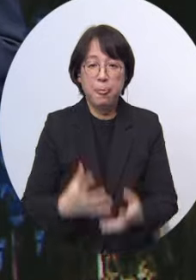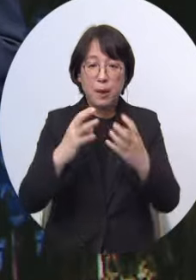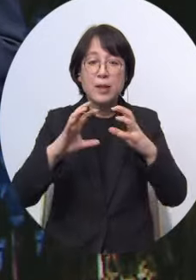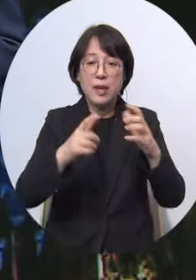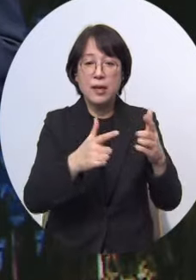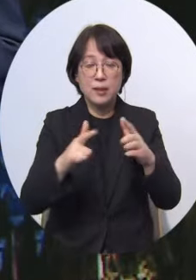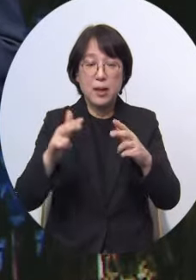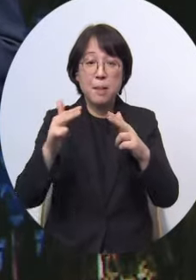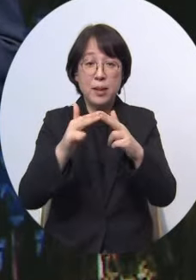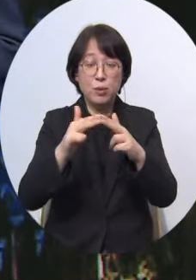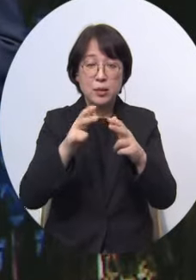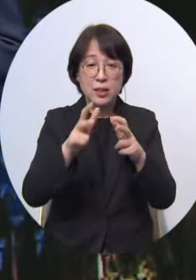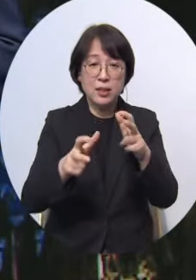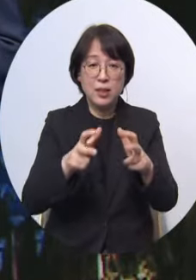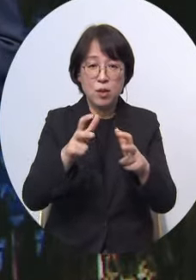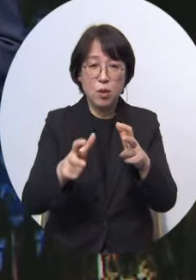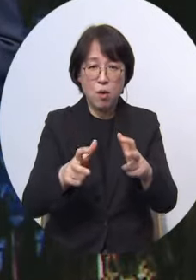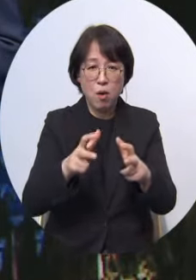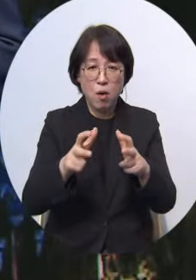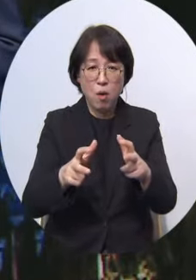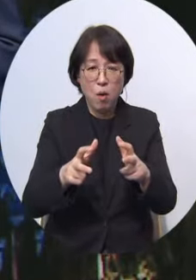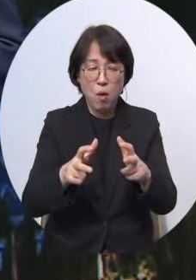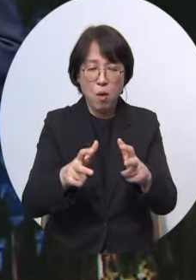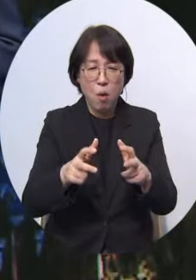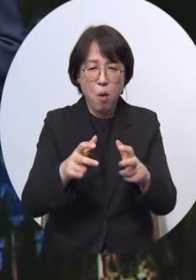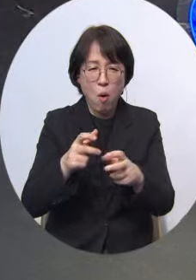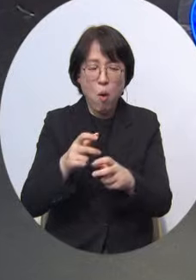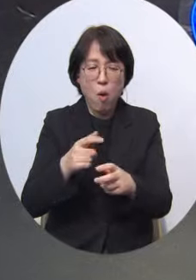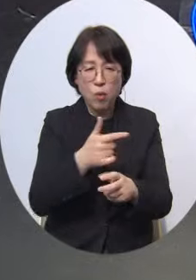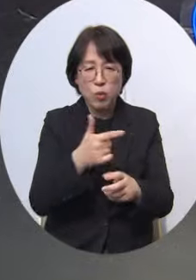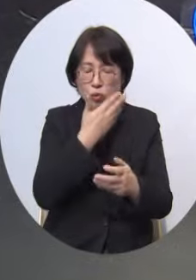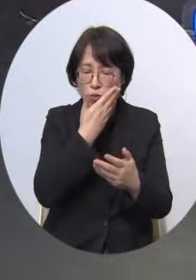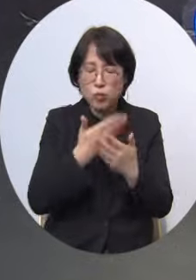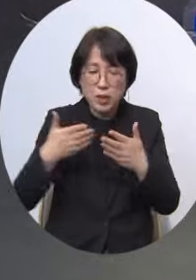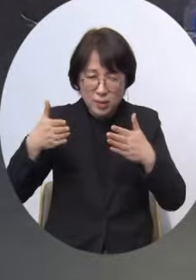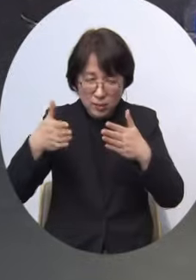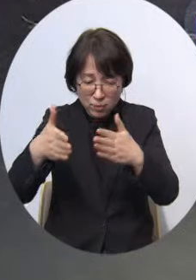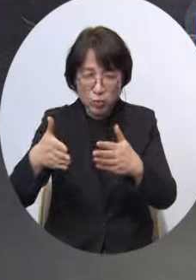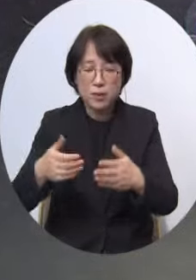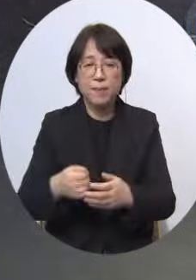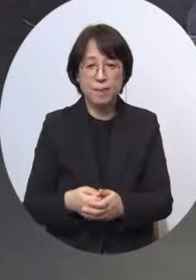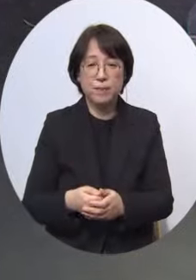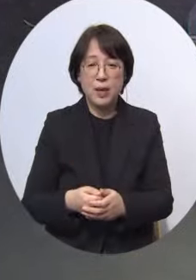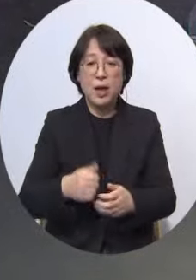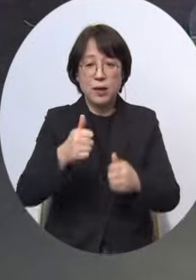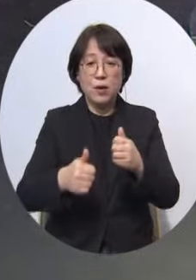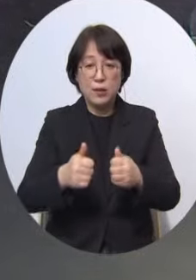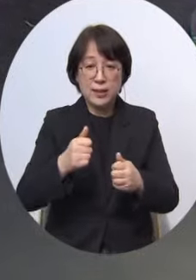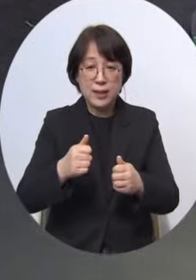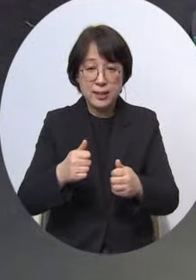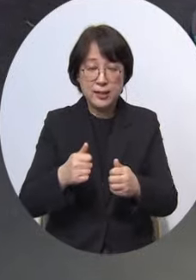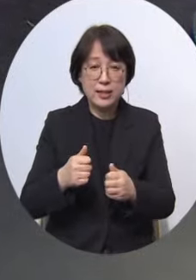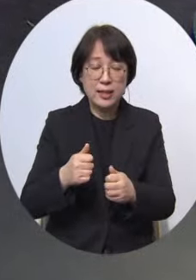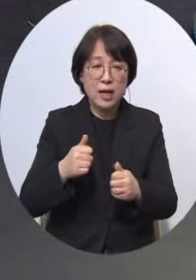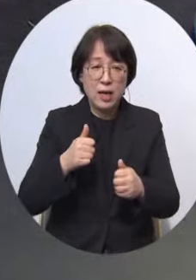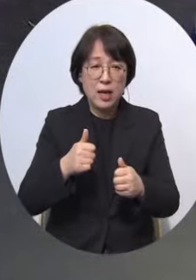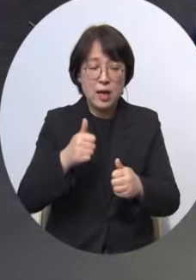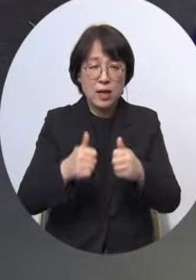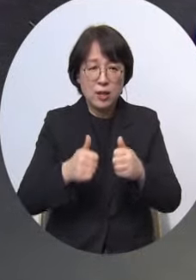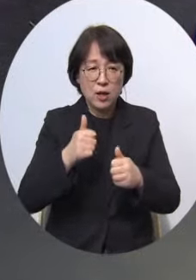지금 반도체 산업에 거의 사활을 걸고 있다, 이렇게 보이는데, 그런데 말이죠, 이렇게 경쟁이 치열한 만큼